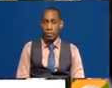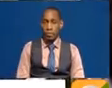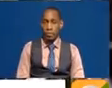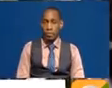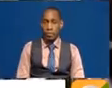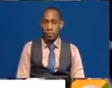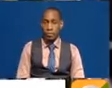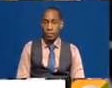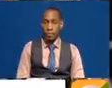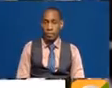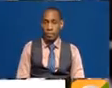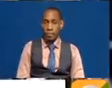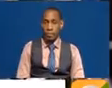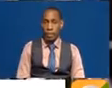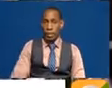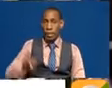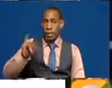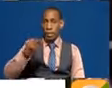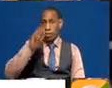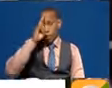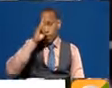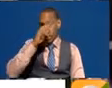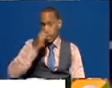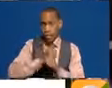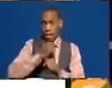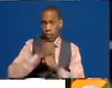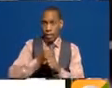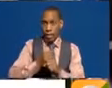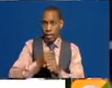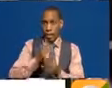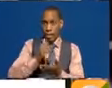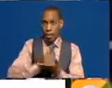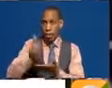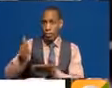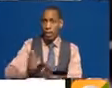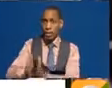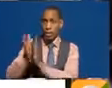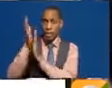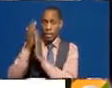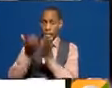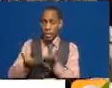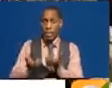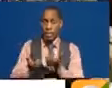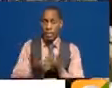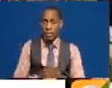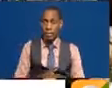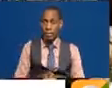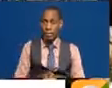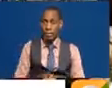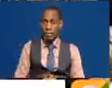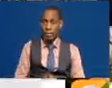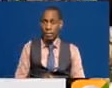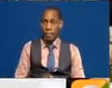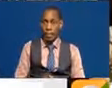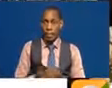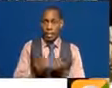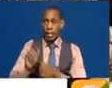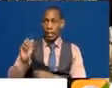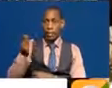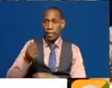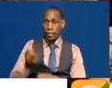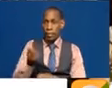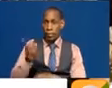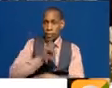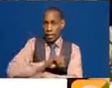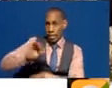of Police anafanya kazi yake kuwapa usalama unaofaa. Nadhani tu rais amebakisha siku